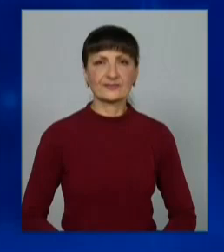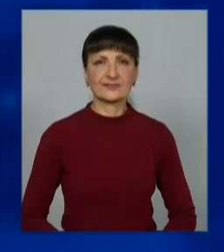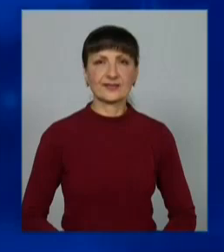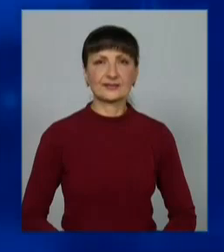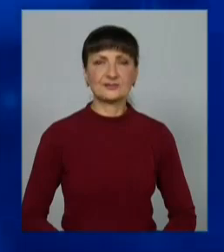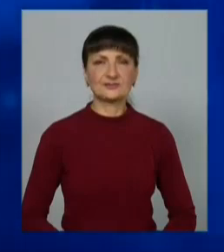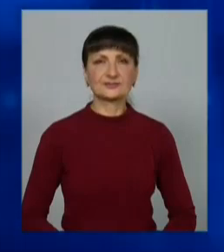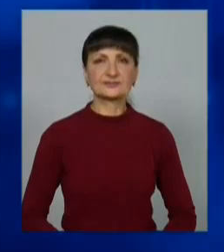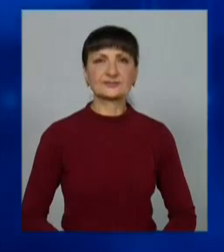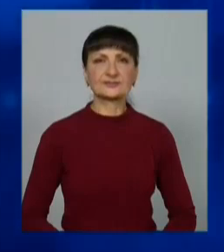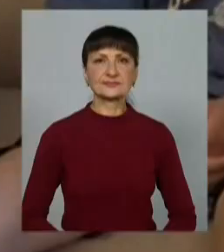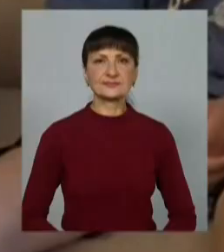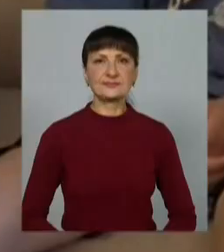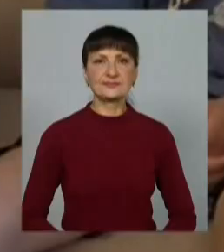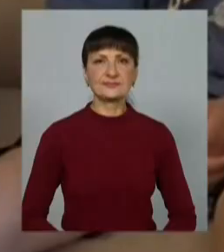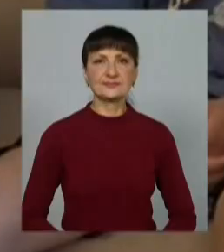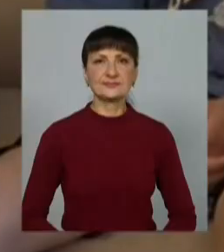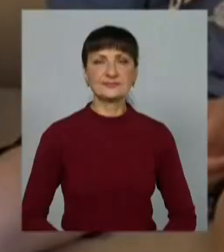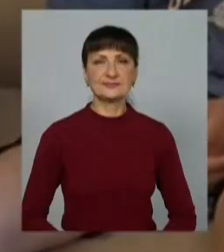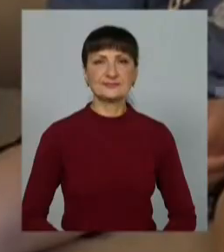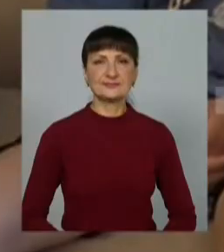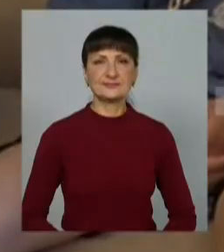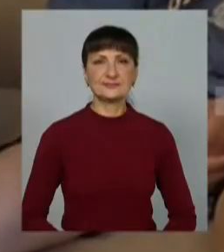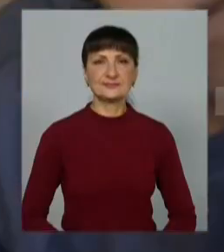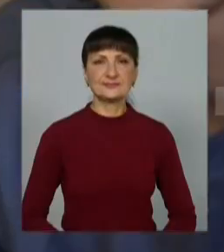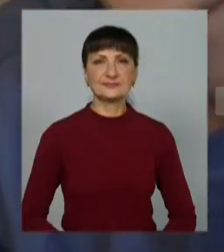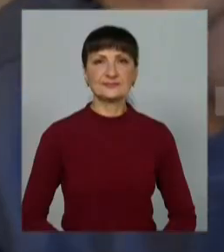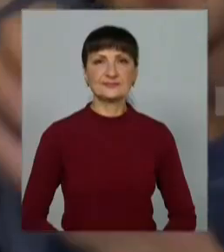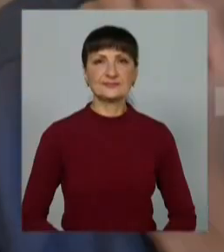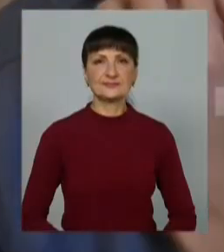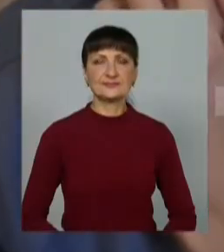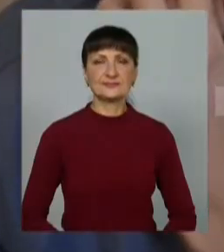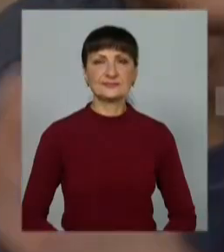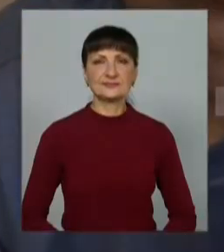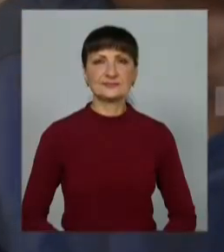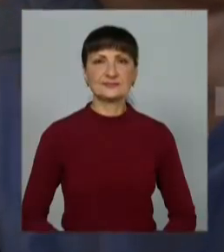Дамир Анитов, Артем Сандыбаев, телеканал «Алматы».